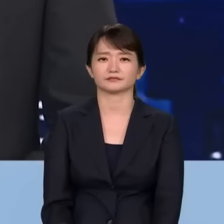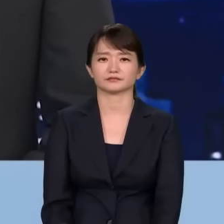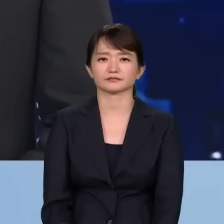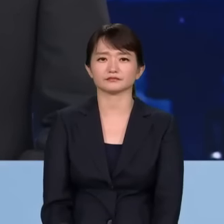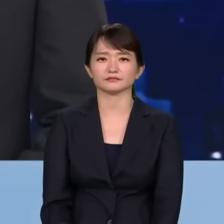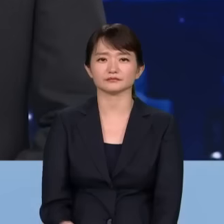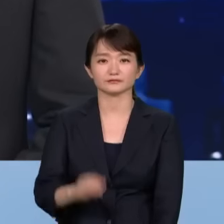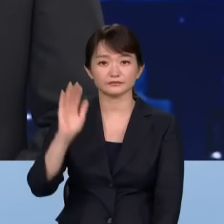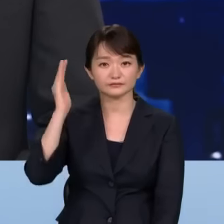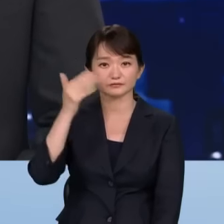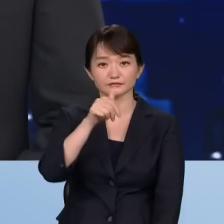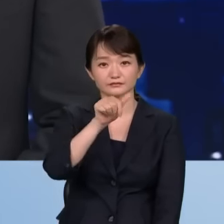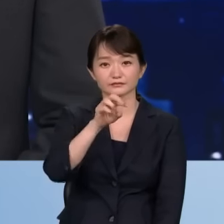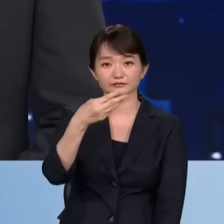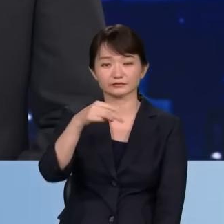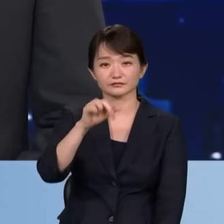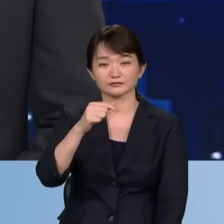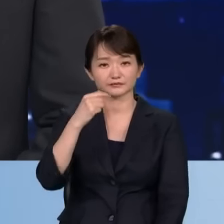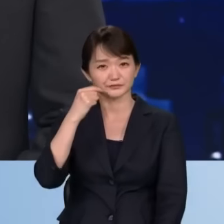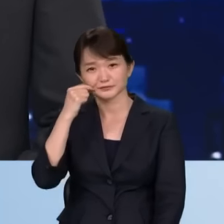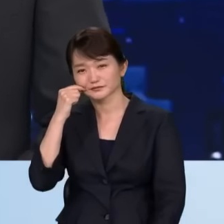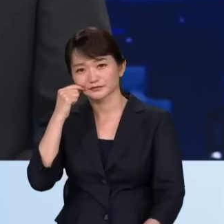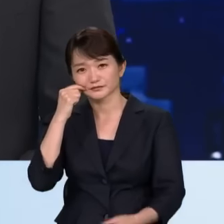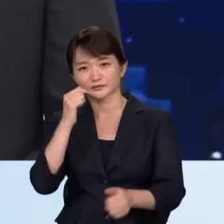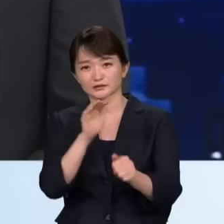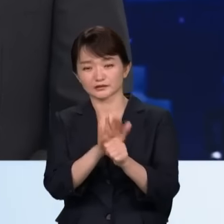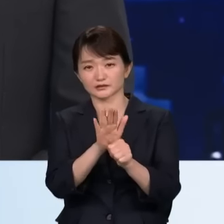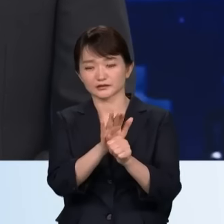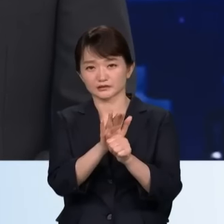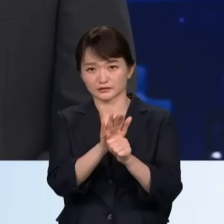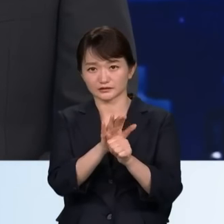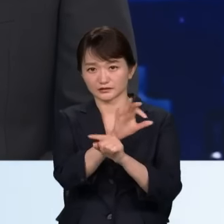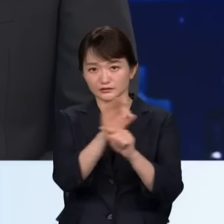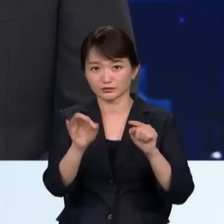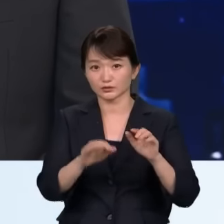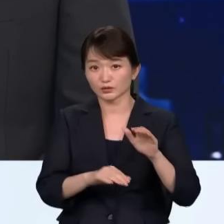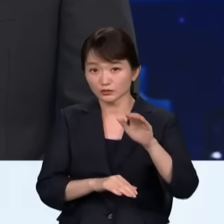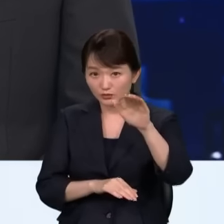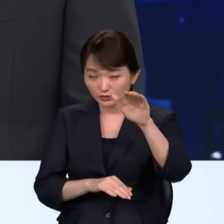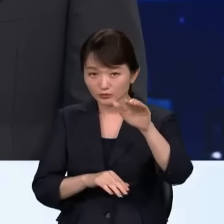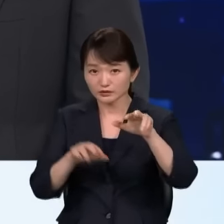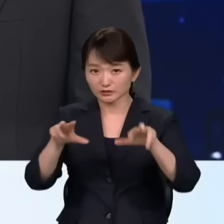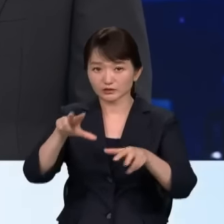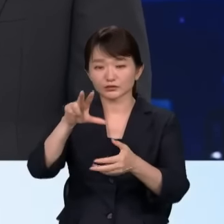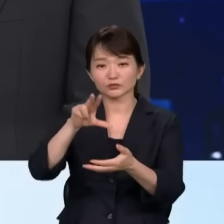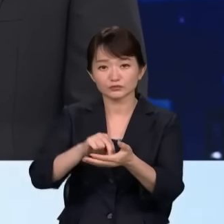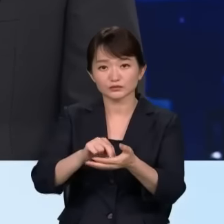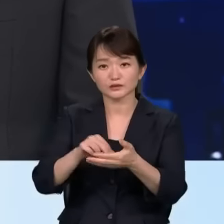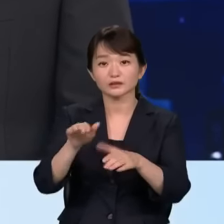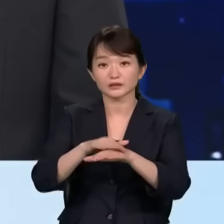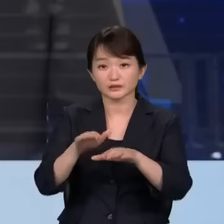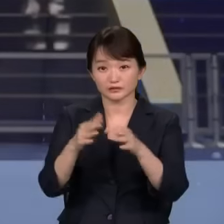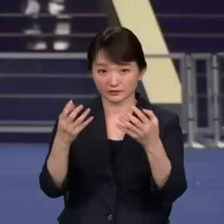최근 해리스가 상승세를 타고 있다 이런 분석이 잇따르긴 합니다만 넘어야 할 산도 많다죠.